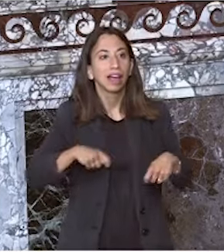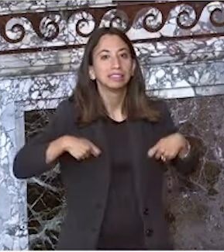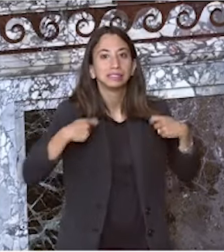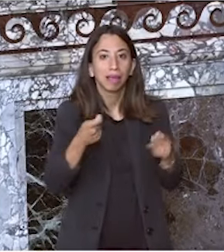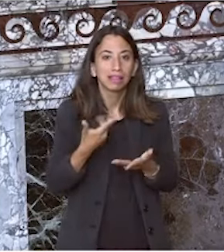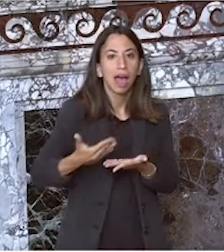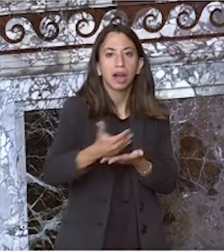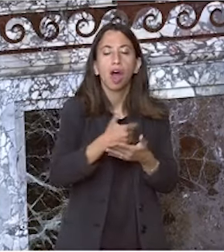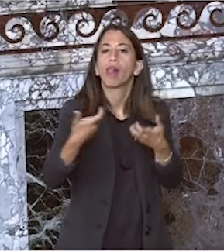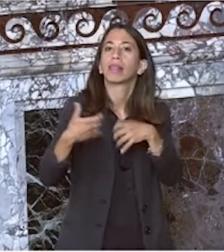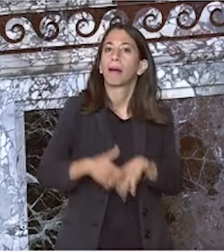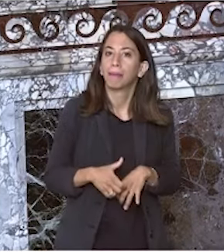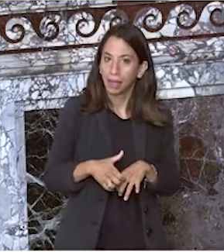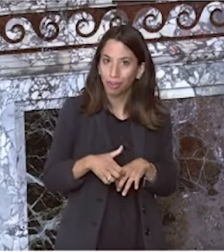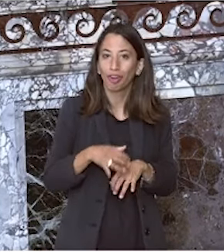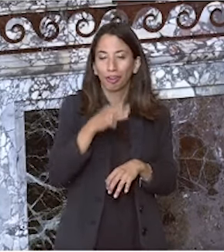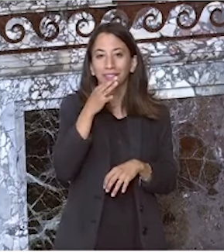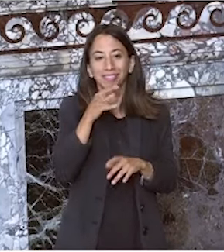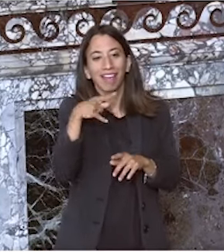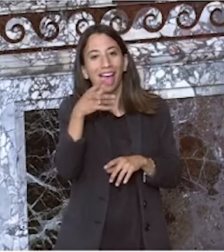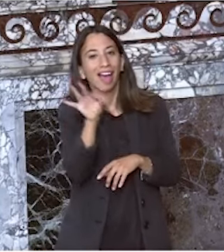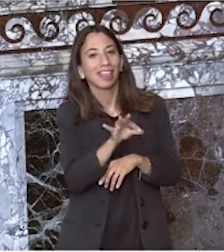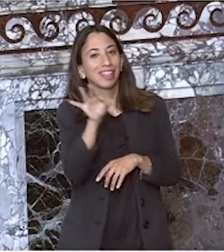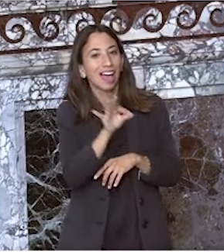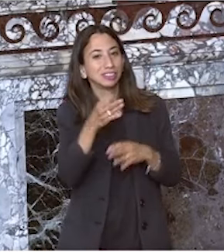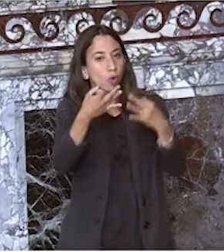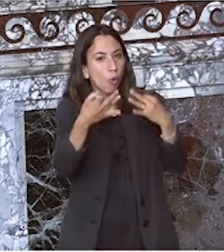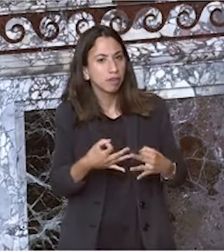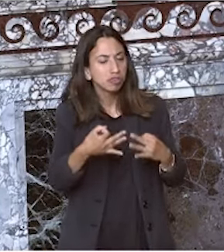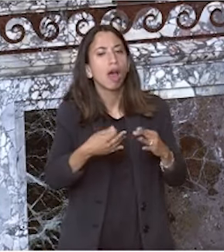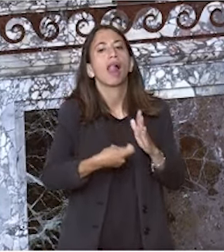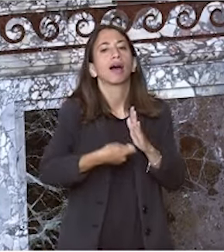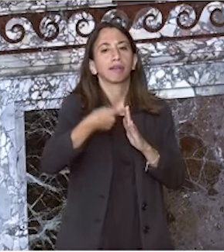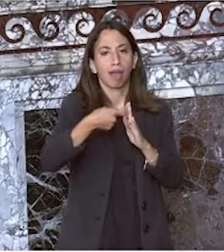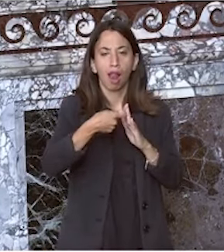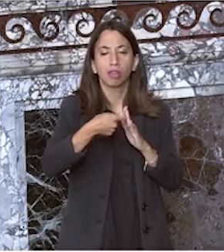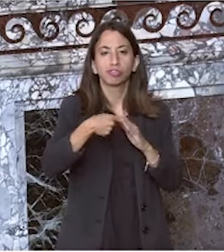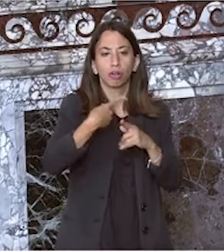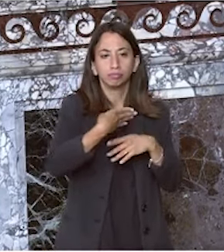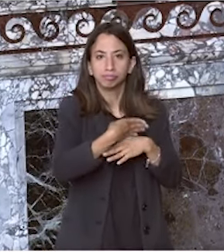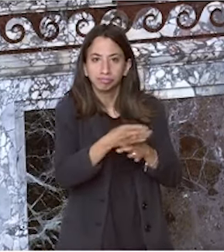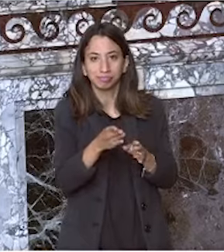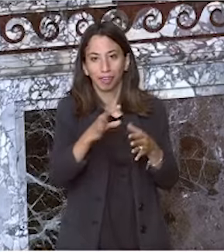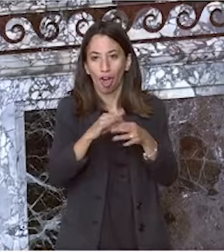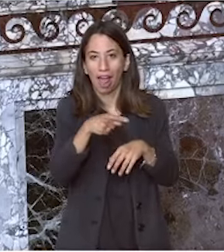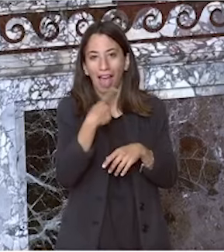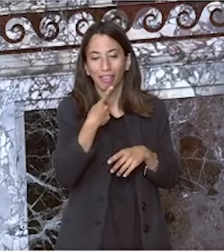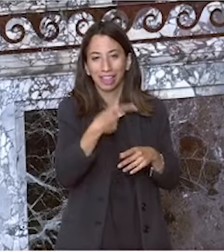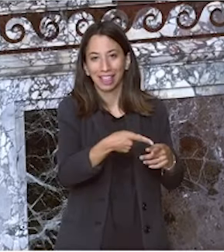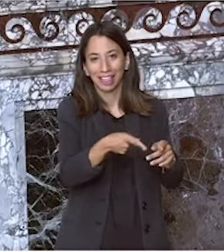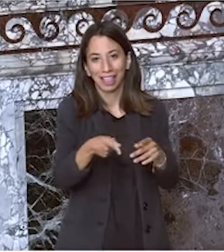della raccolta, mentre il rialzo dei tassi ufficiali si è rapidamente trasmesso a quelli sui prestiti, alimentando il margine